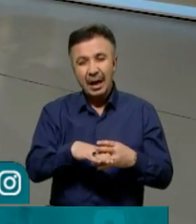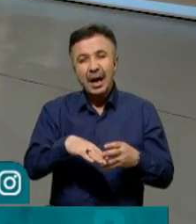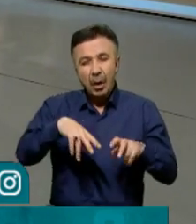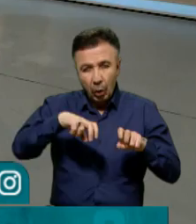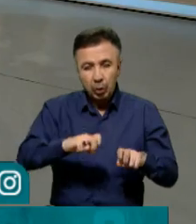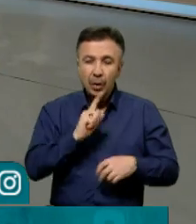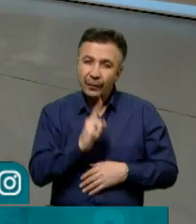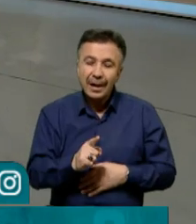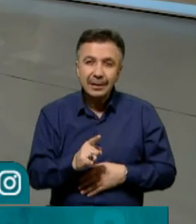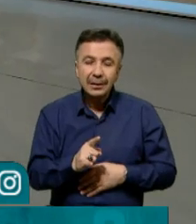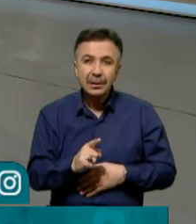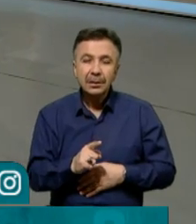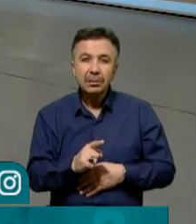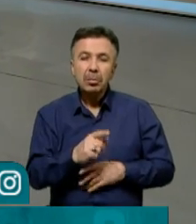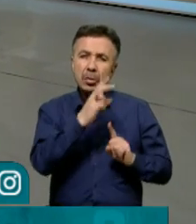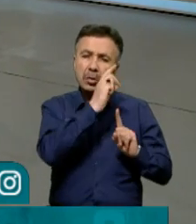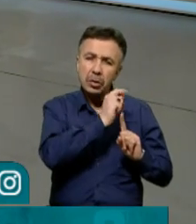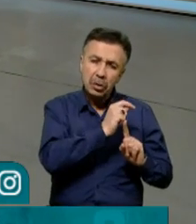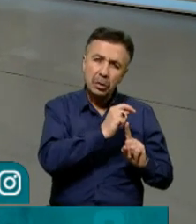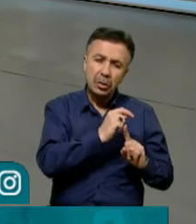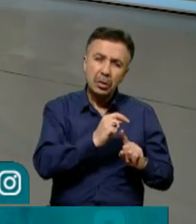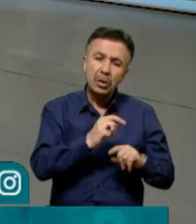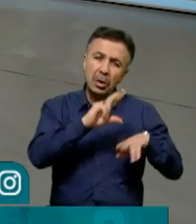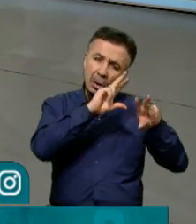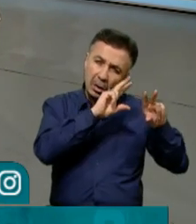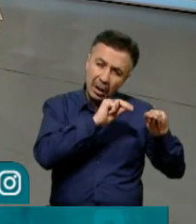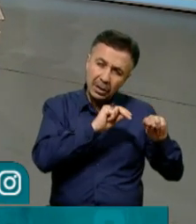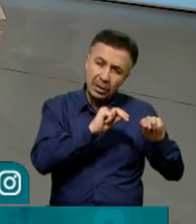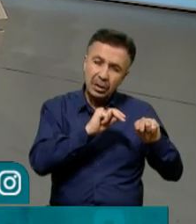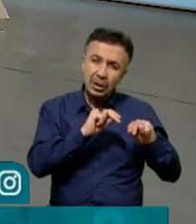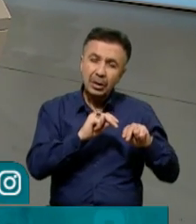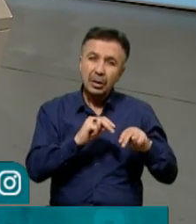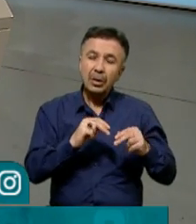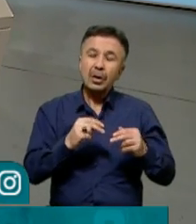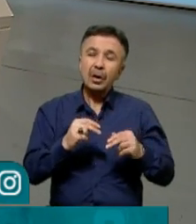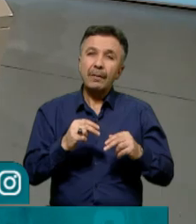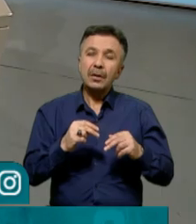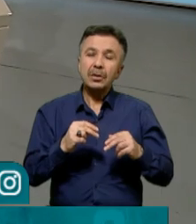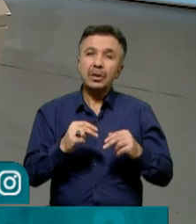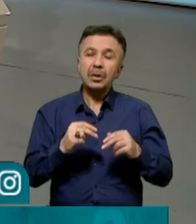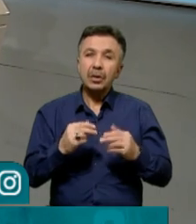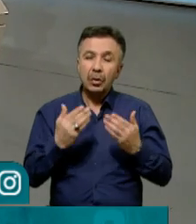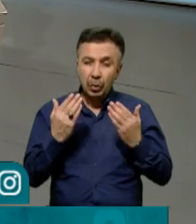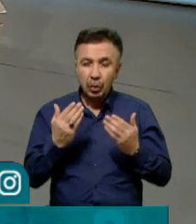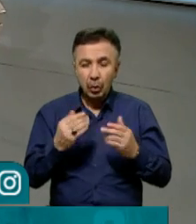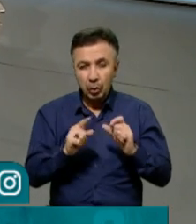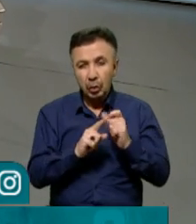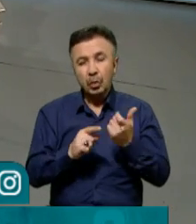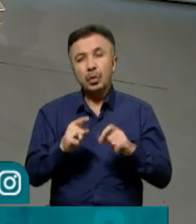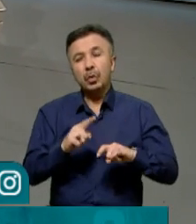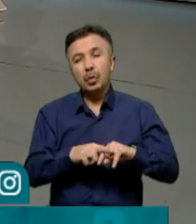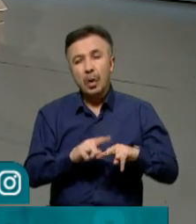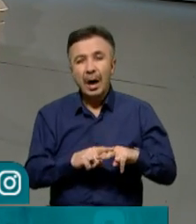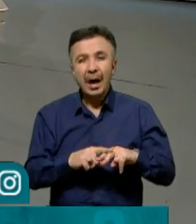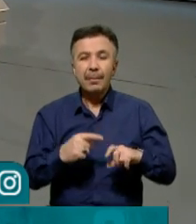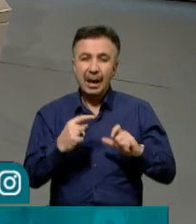yatsı veya dört kılıyorsak duha, ne yaparız? Evvabini dört kılıyorsak evvabin tahiyyatı okuduktan sonra, yani